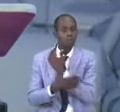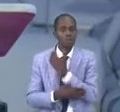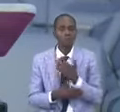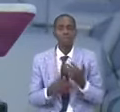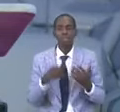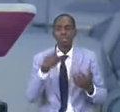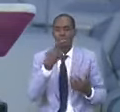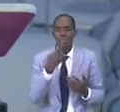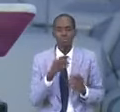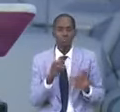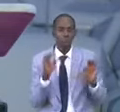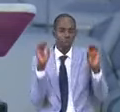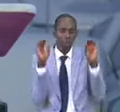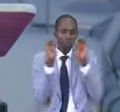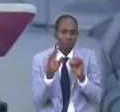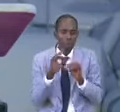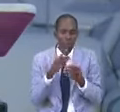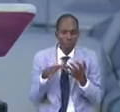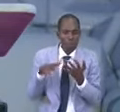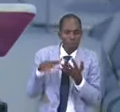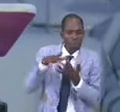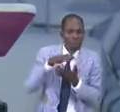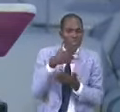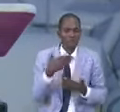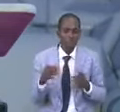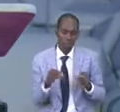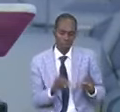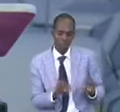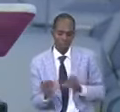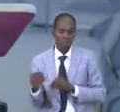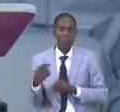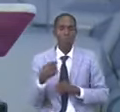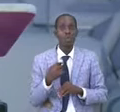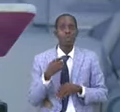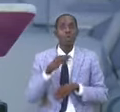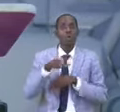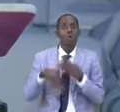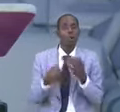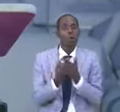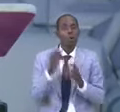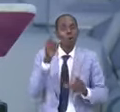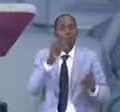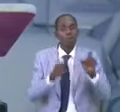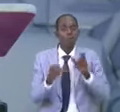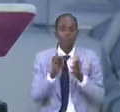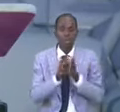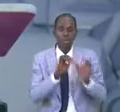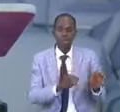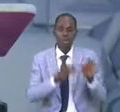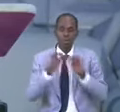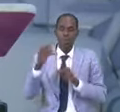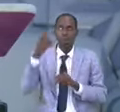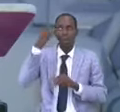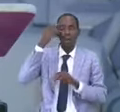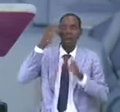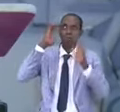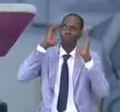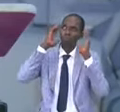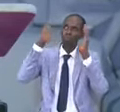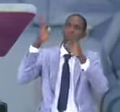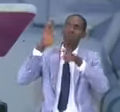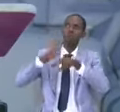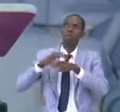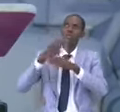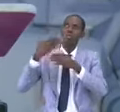la terre glorieuse ne fait aucun cas de ma vie c'est dans les affections sont sur les choses en haut c'est de faire aucun cas de ma vie